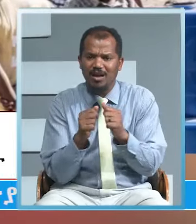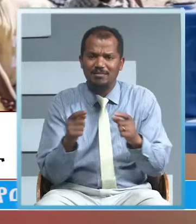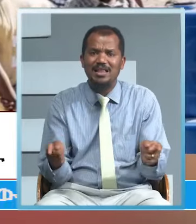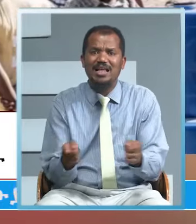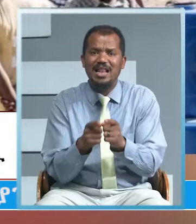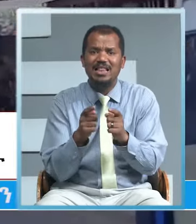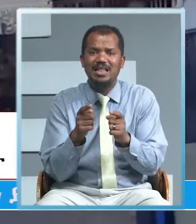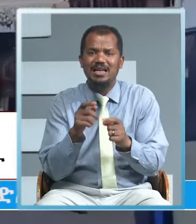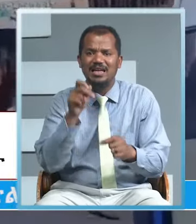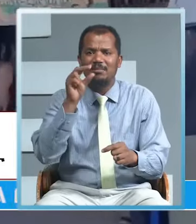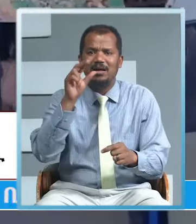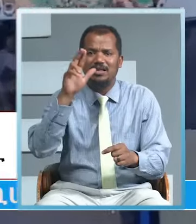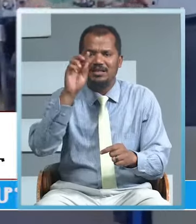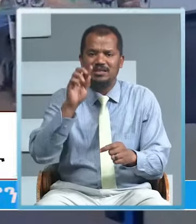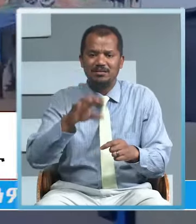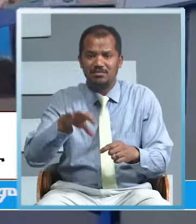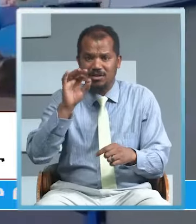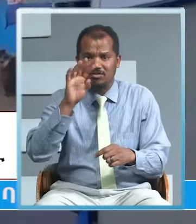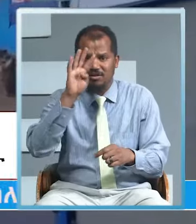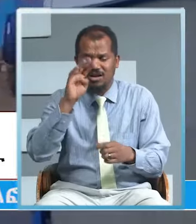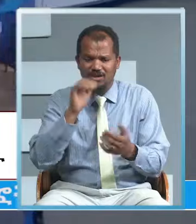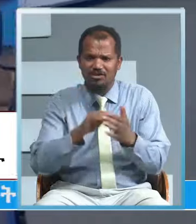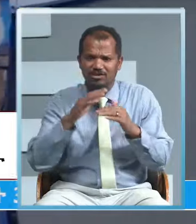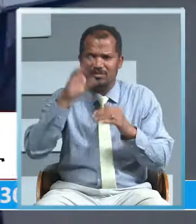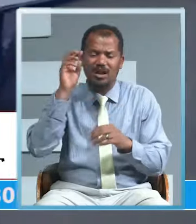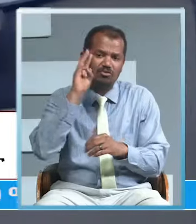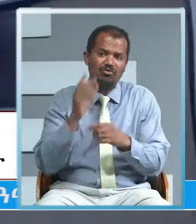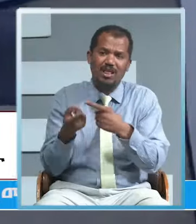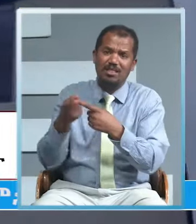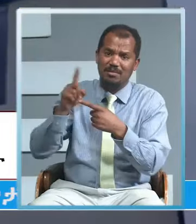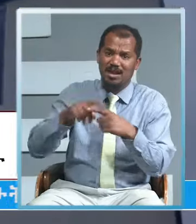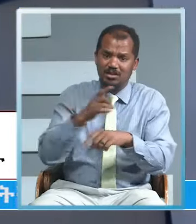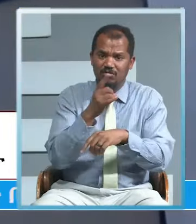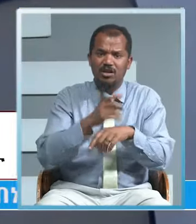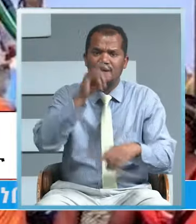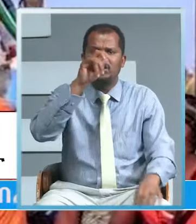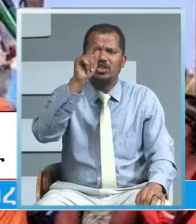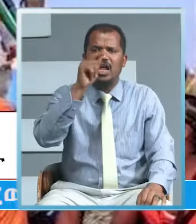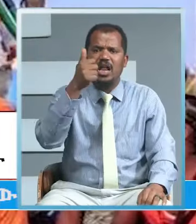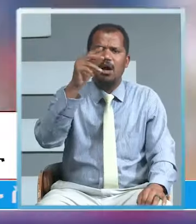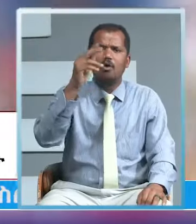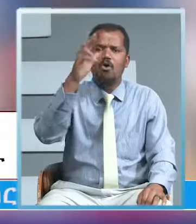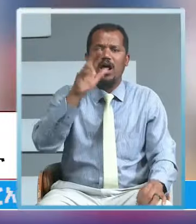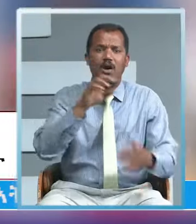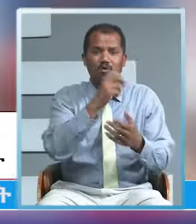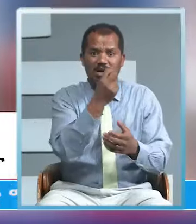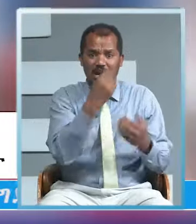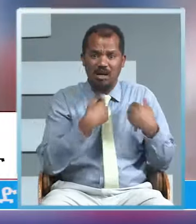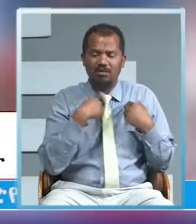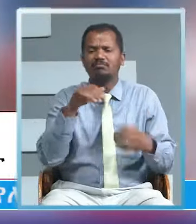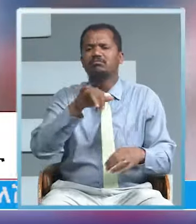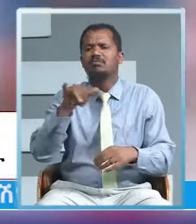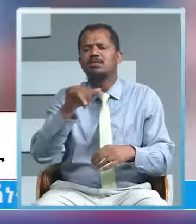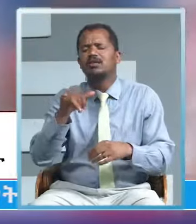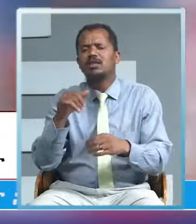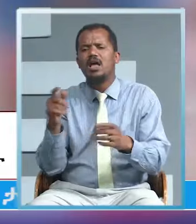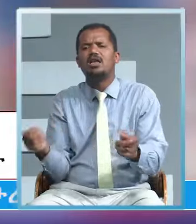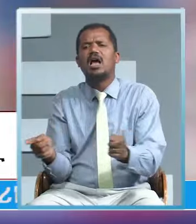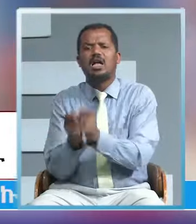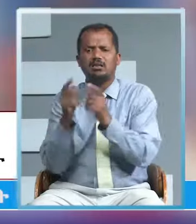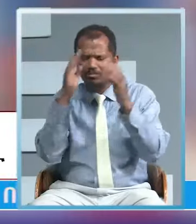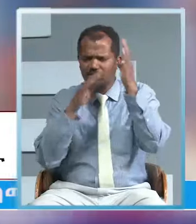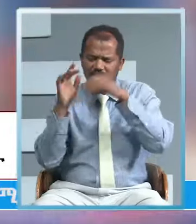በተገናኘ በደባርቅ ከተማ የሚገኙ ከ4000 በላይ የሱዳን ተመላሽ ዜጎች በጃና ሞራ ወረዳ እንዳሉት ሁሉ ተመሳሳይ ጣፈንታ